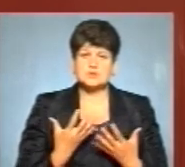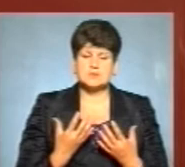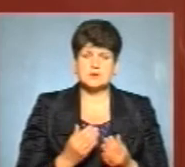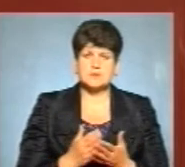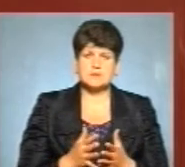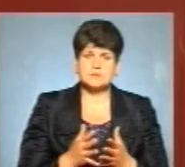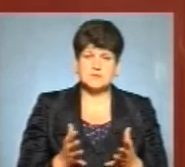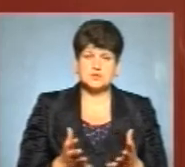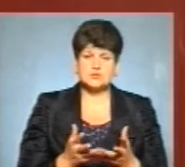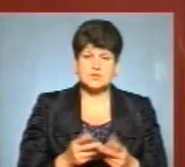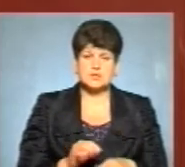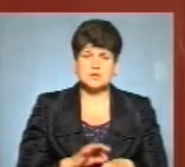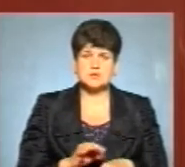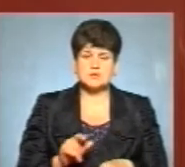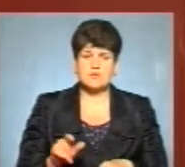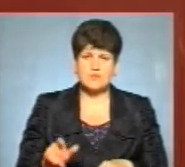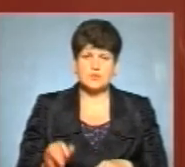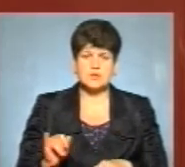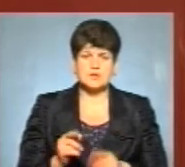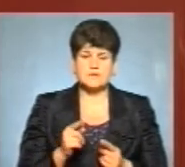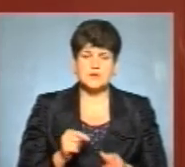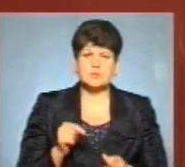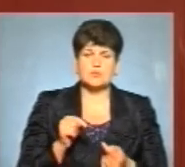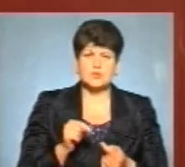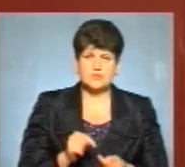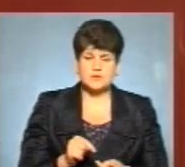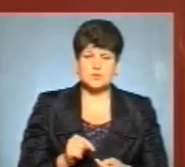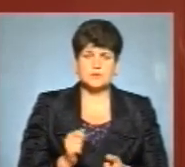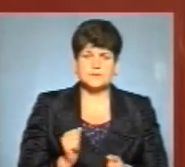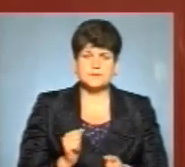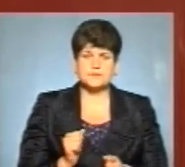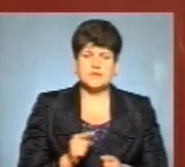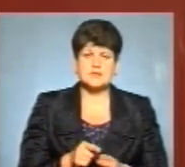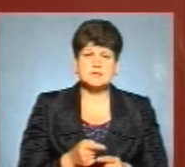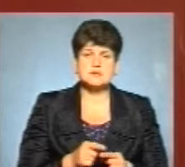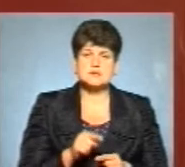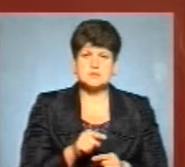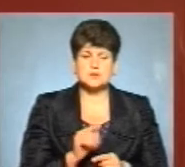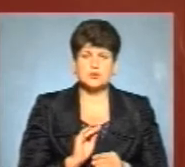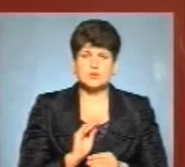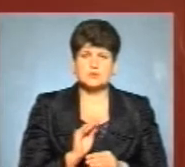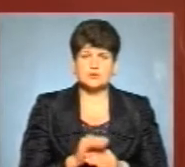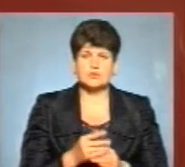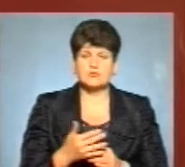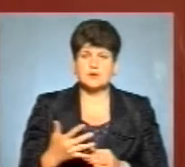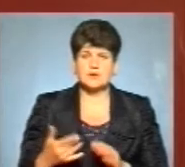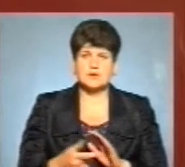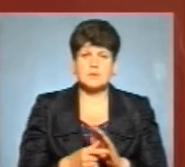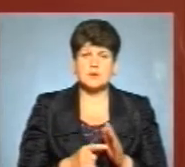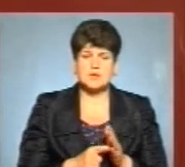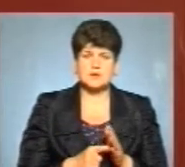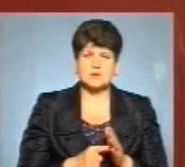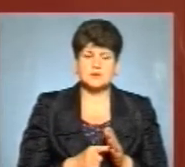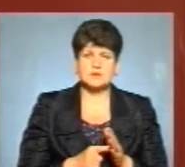більшу кількість хворих і відповідно от цих додаткових кілька палат, які ми